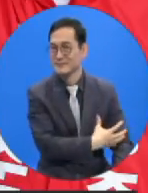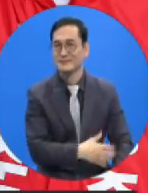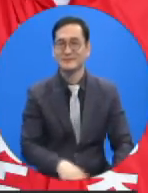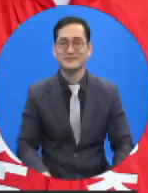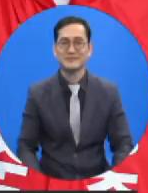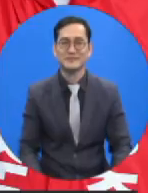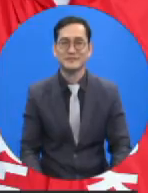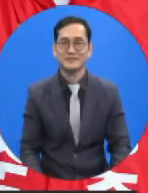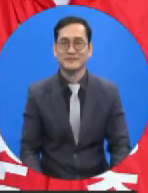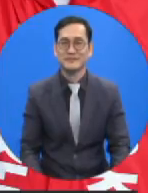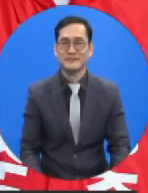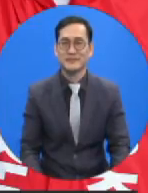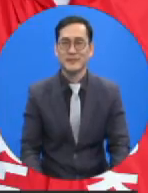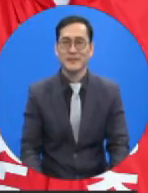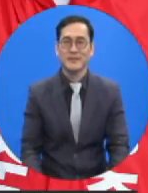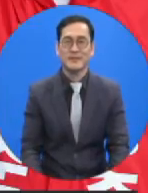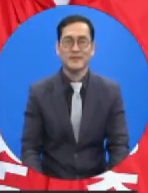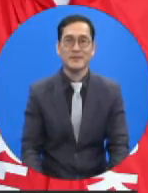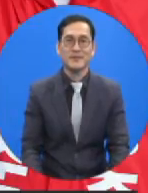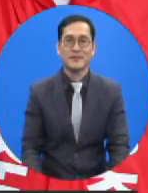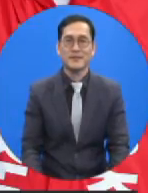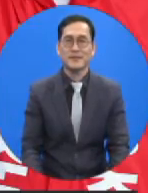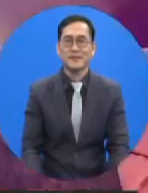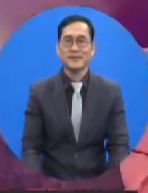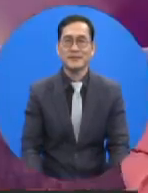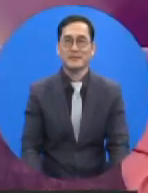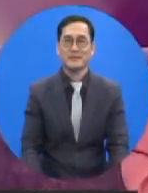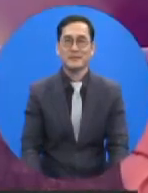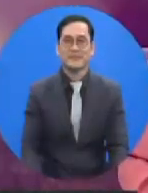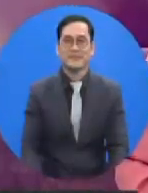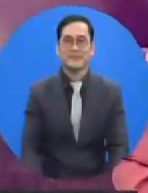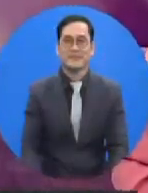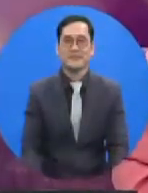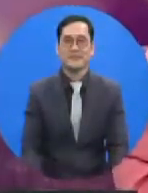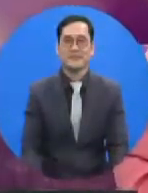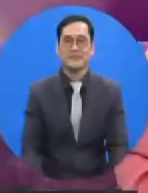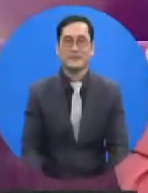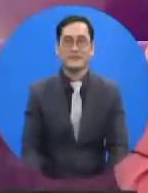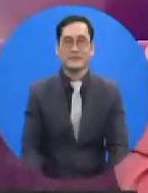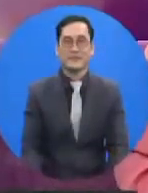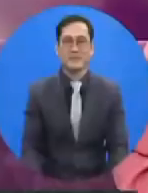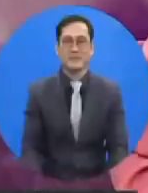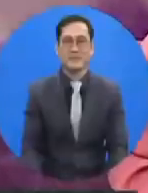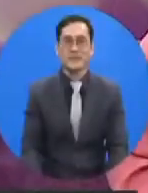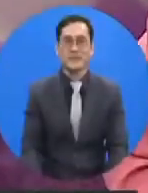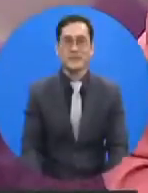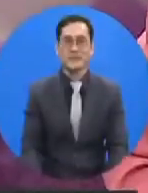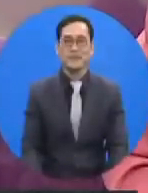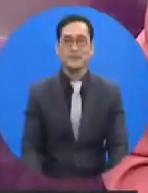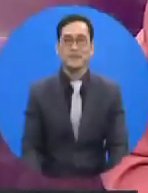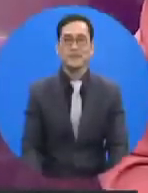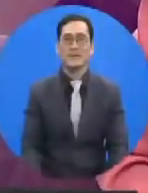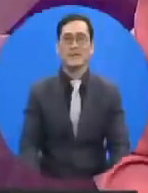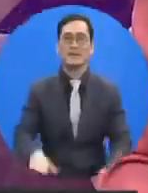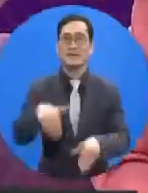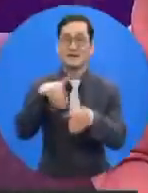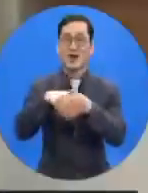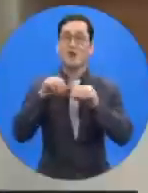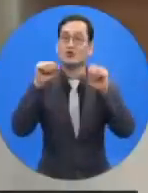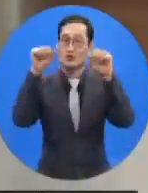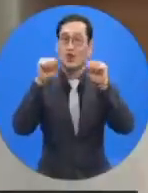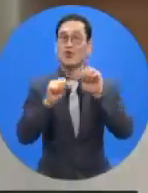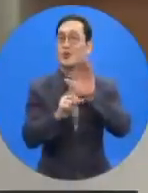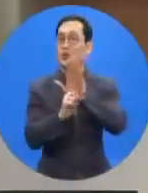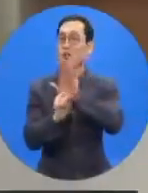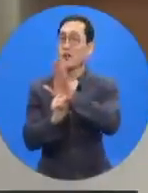계정은 삭제된 상황이라고 합니다. 장 수장님 네. 아니 이거 망신살이죠. 저 선거 캠페인은 일환인데 네. 선거 캠페인을 왜